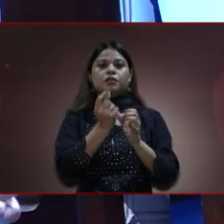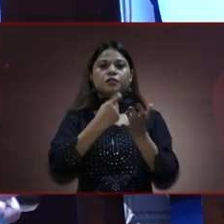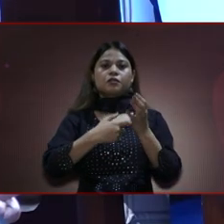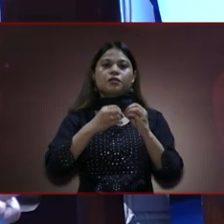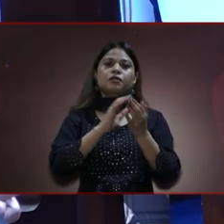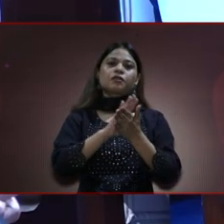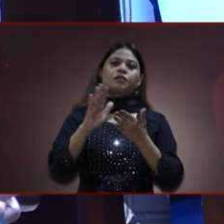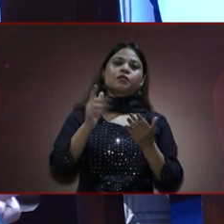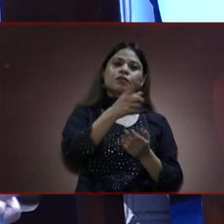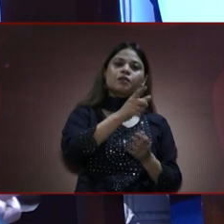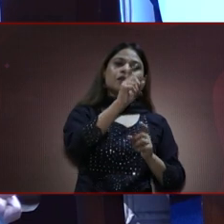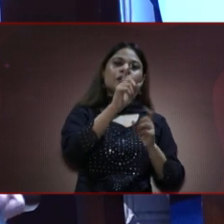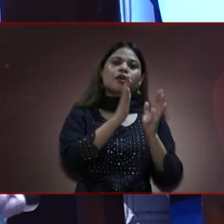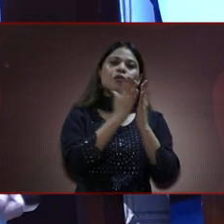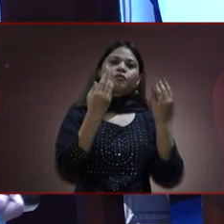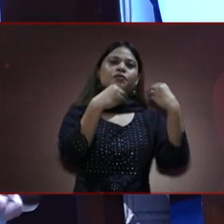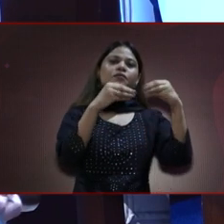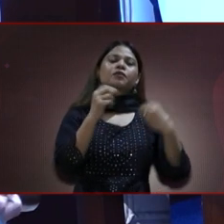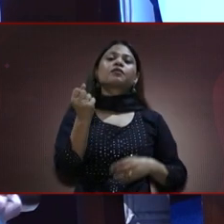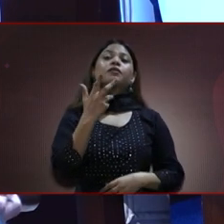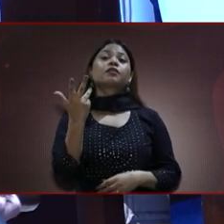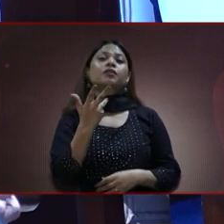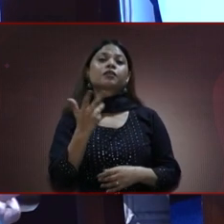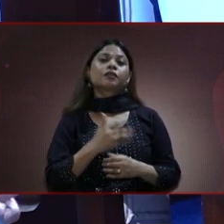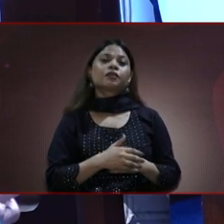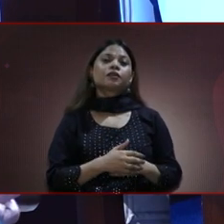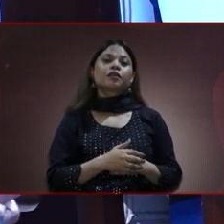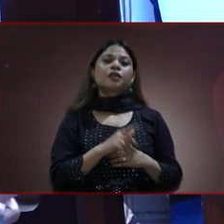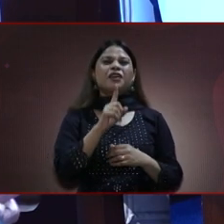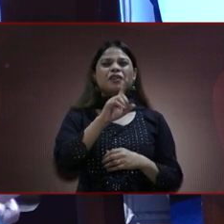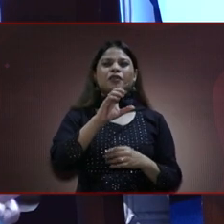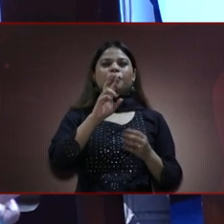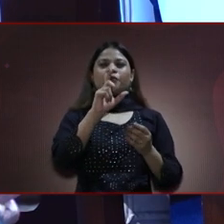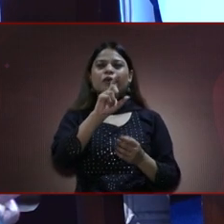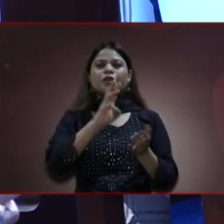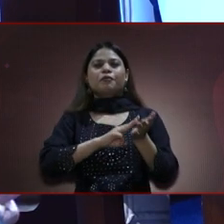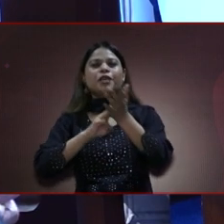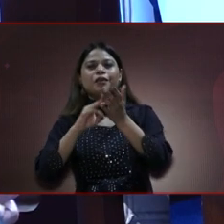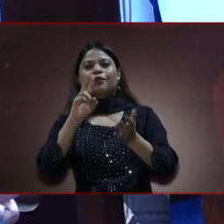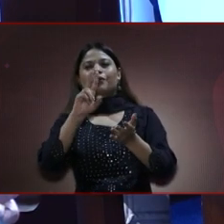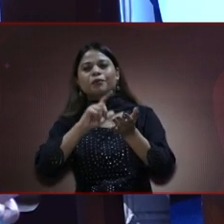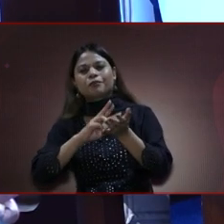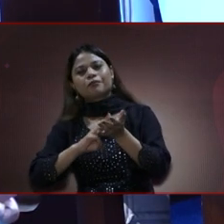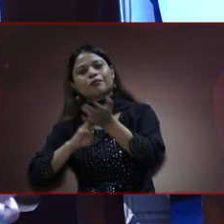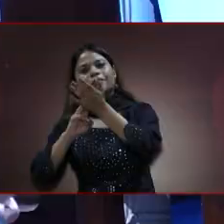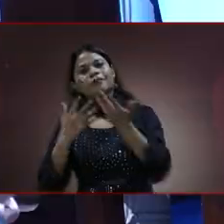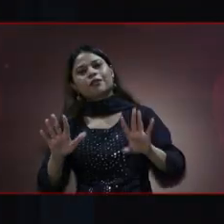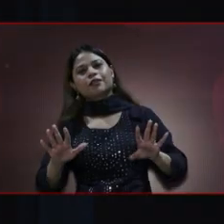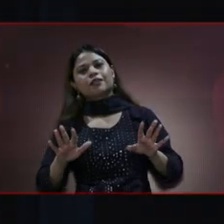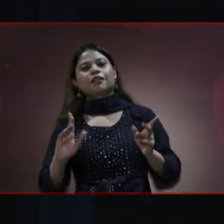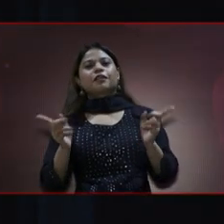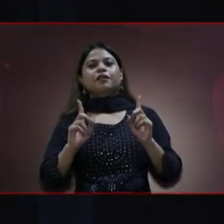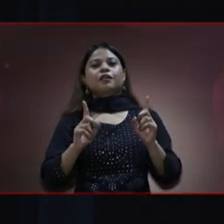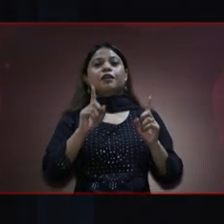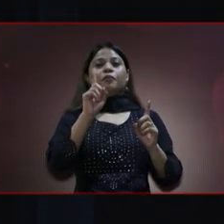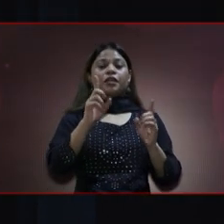कितना किताब बिक्री कर रहे हो, उन्होंने बोला जी मिलियंस किताब बिक्री कर रहे हैं, 1-2 मिलियन बिक्री कर रहे हैं। बोले डू यू नो हाउ मच NCERT इज़